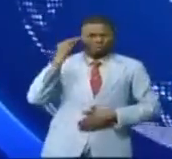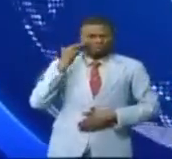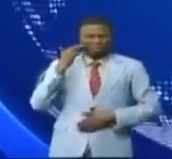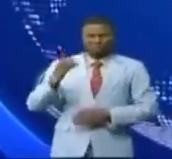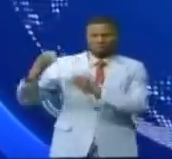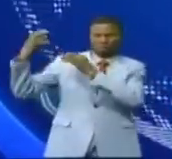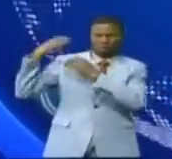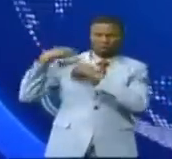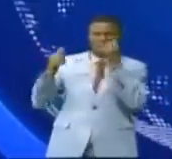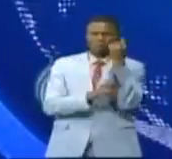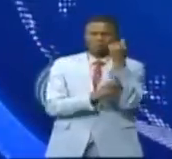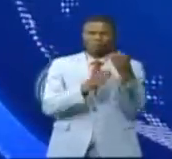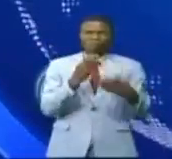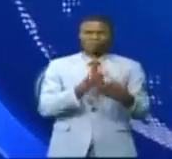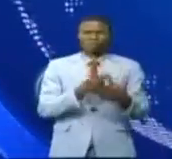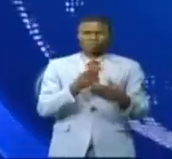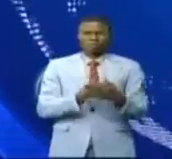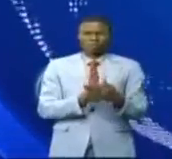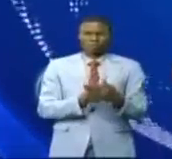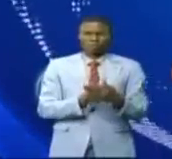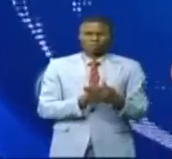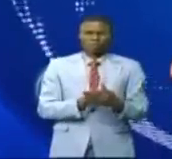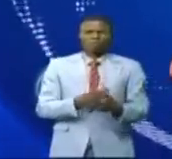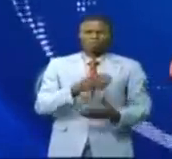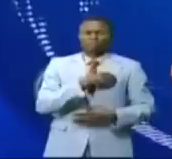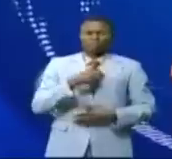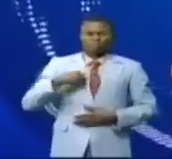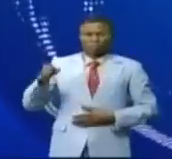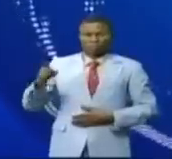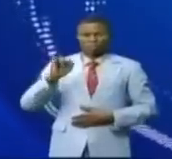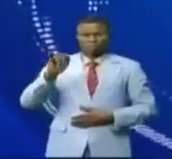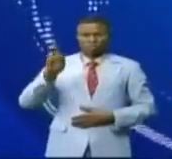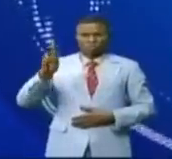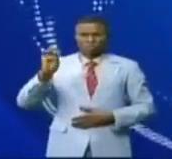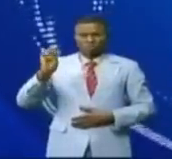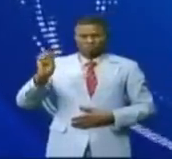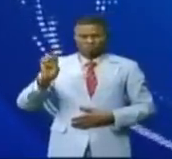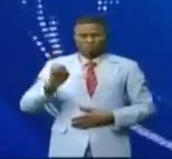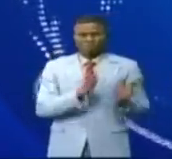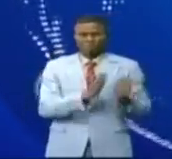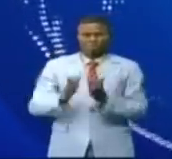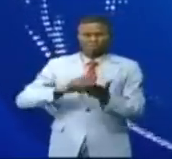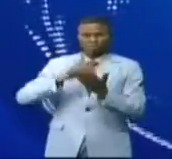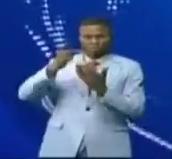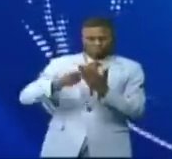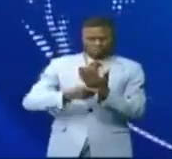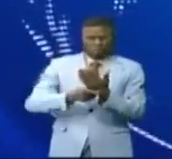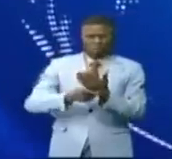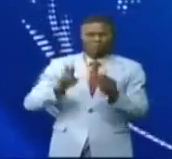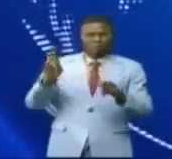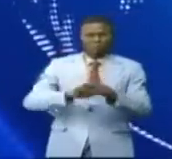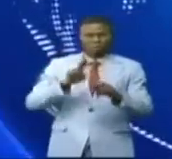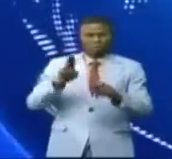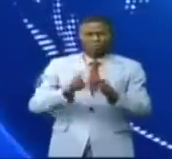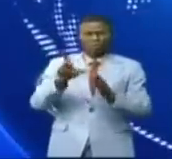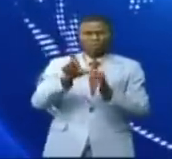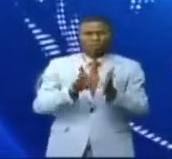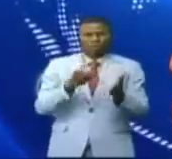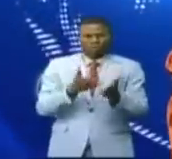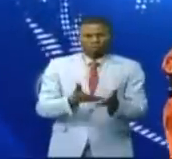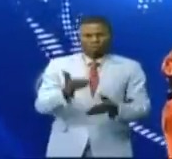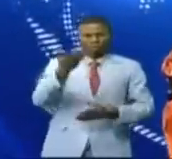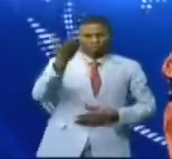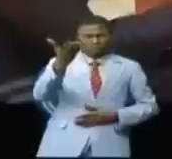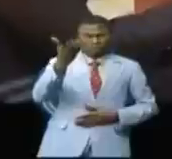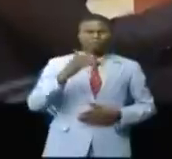charge de personnes vivant avec handicap et riri rennes et symboles envisage déjà sa mise en oeuvre betty à manic mandat